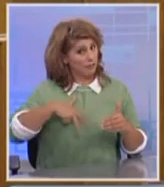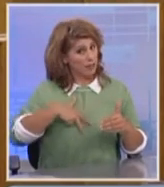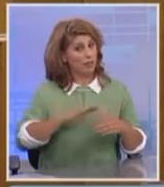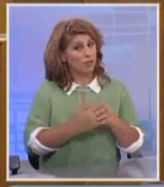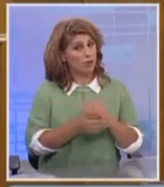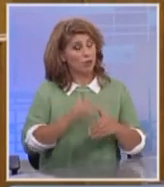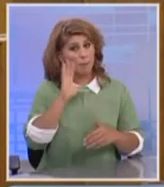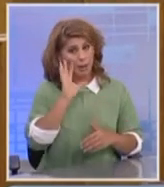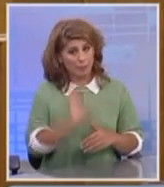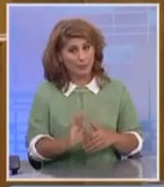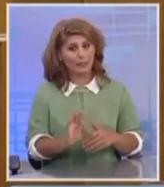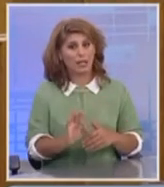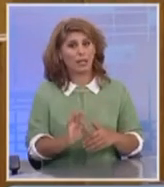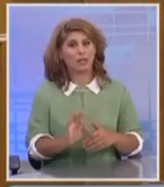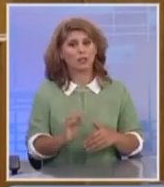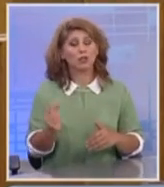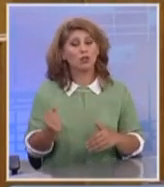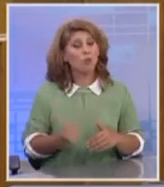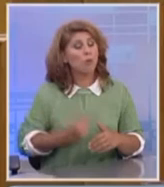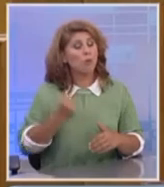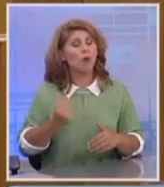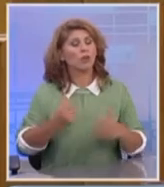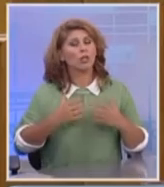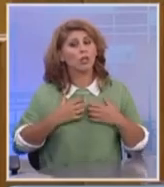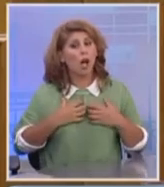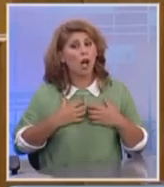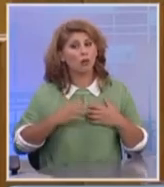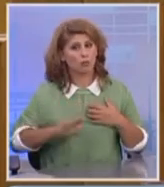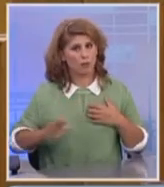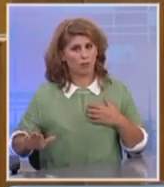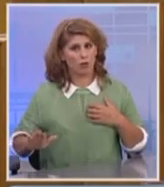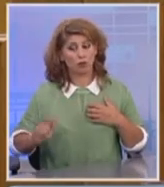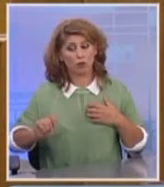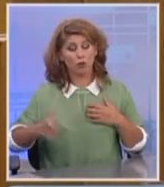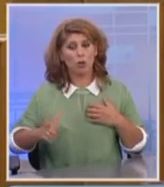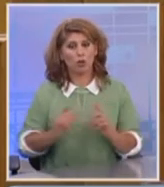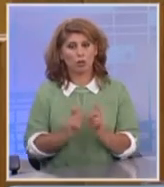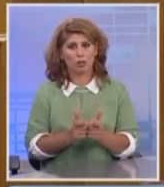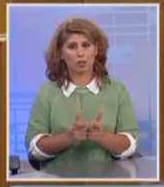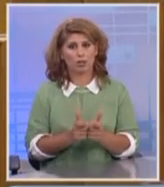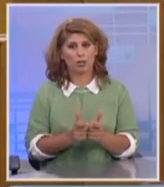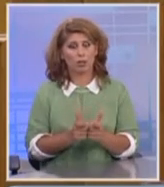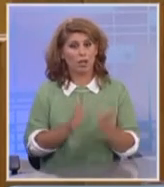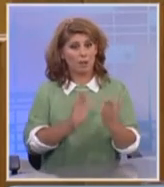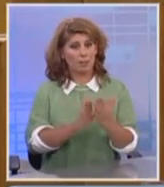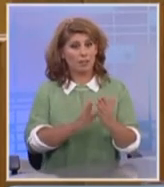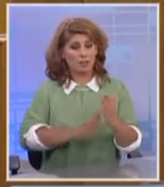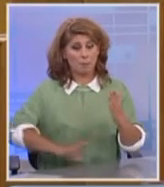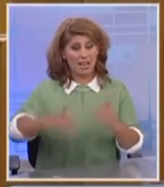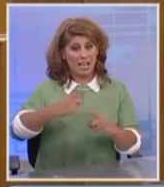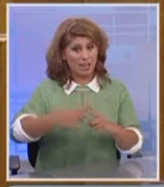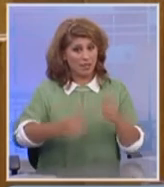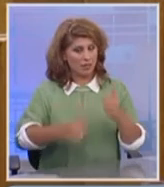ενδιαφερόταν πραγματικά για τον πόνο και το άγχος των παιδιών, των λαϊκών οικογενειών μπροστά στις πανελλαδικές